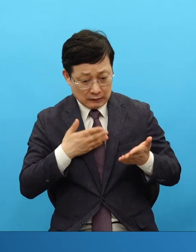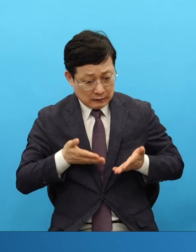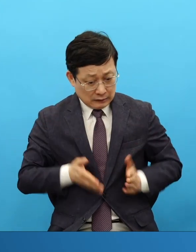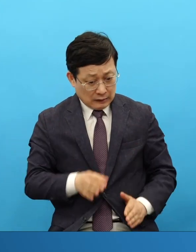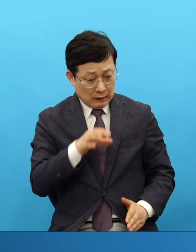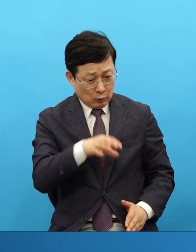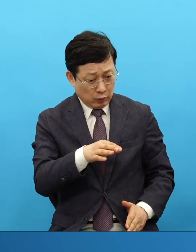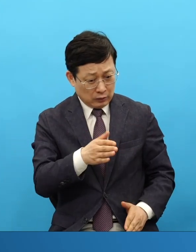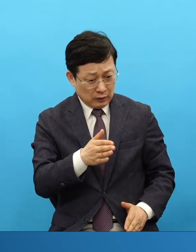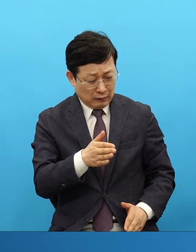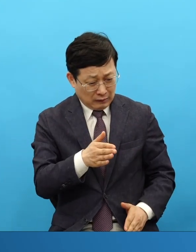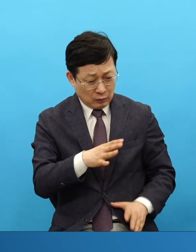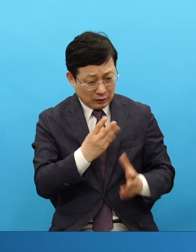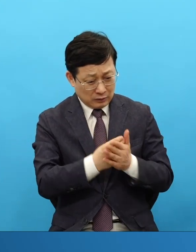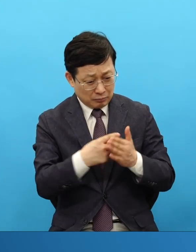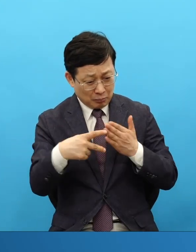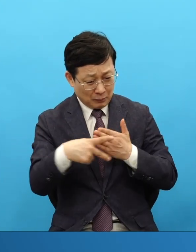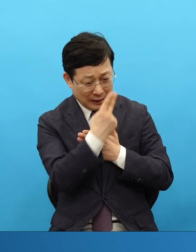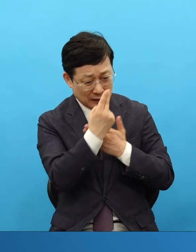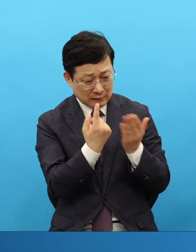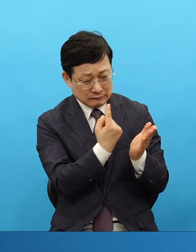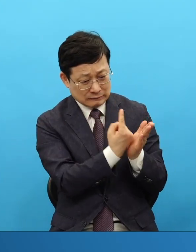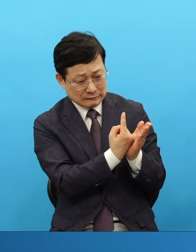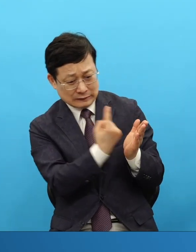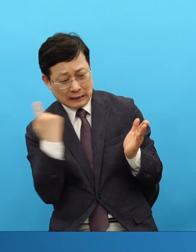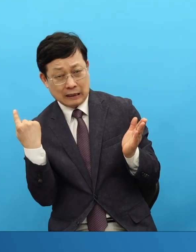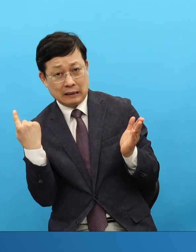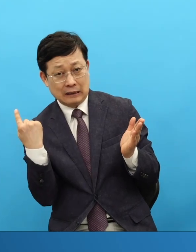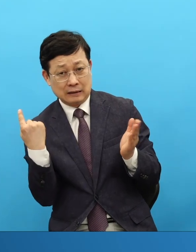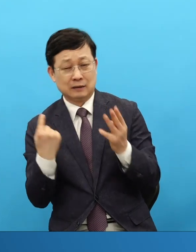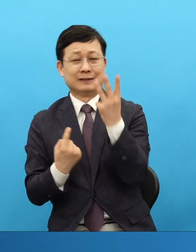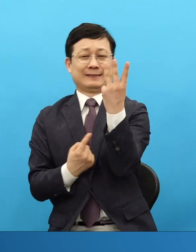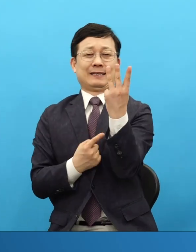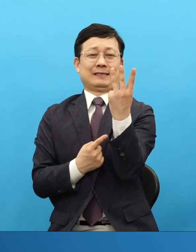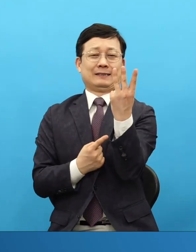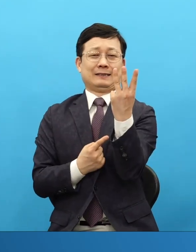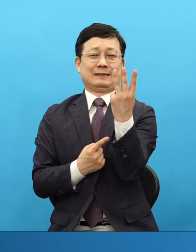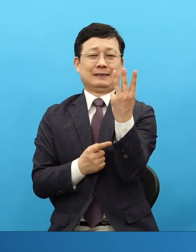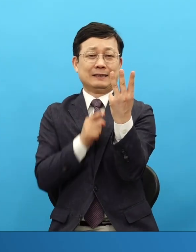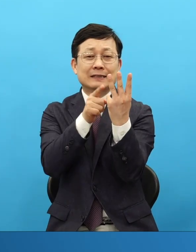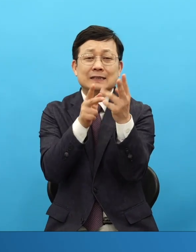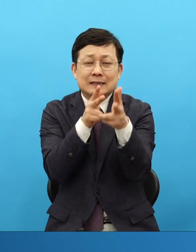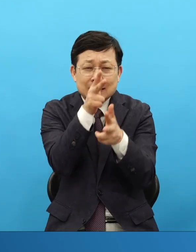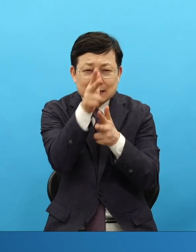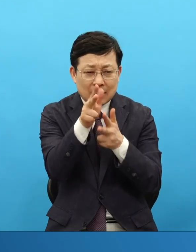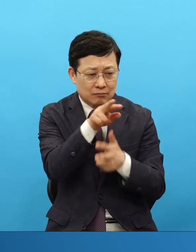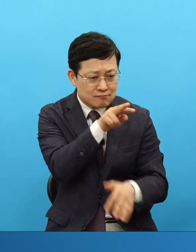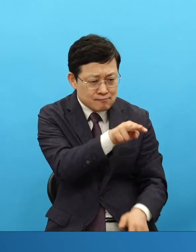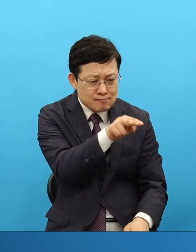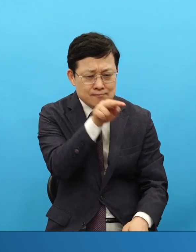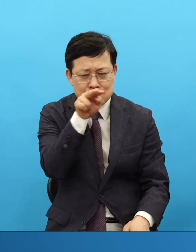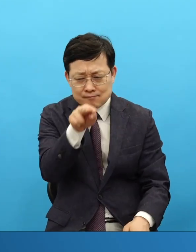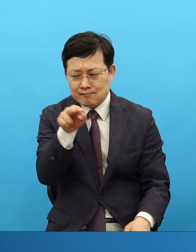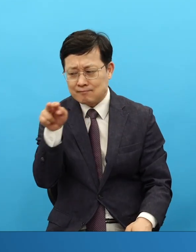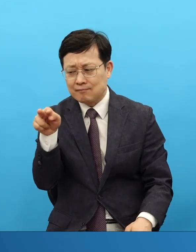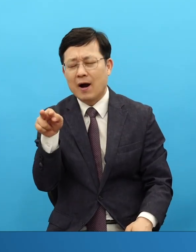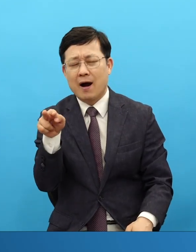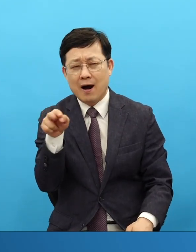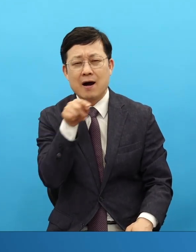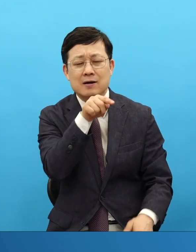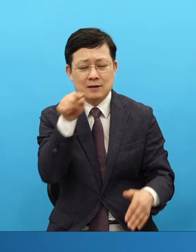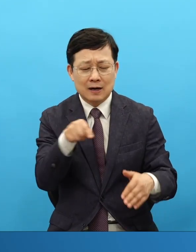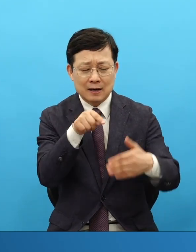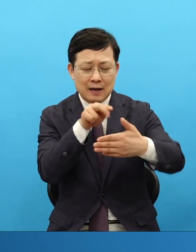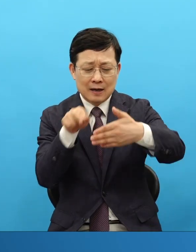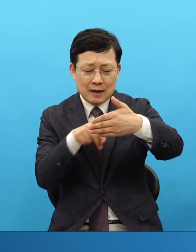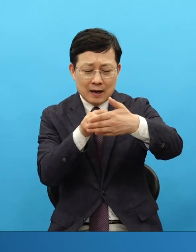escape from that to save 이걸 하게 된 others. 거예요. This is what we must do. 그래서 이걸 누리면요. 근본을 찾게 됩니다. If you enjoy this, then you